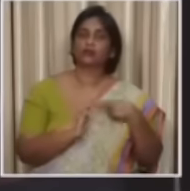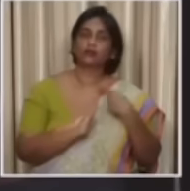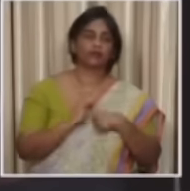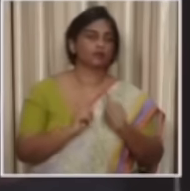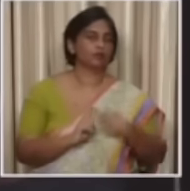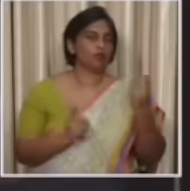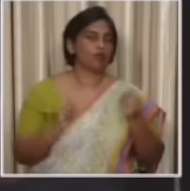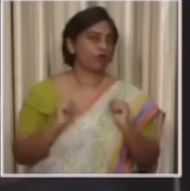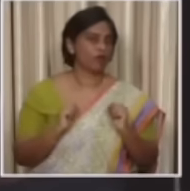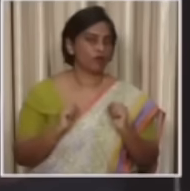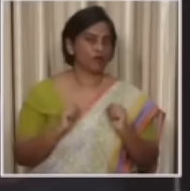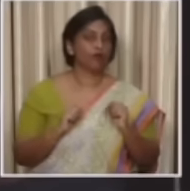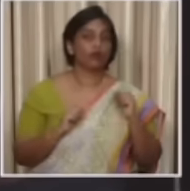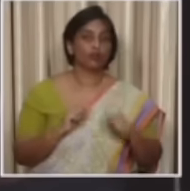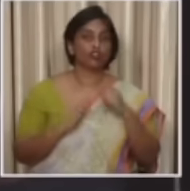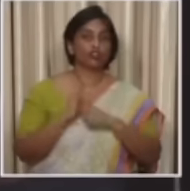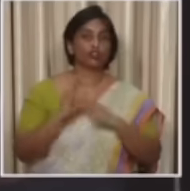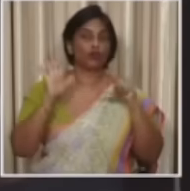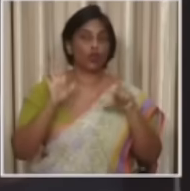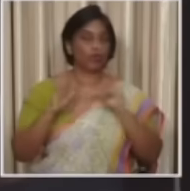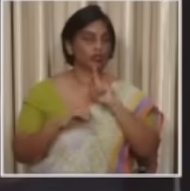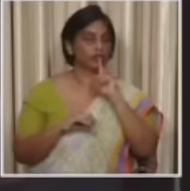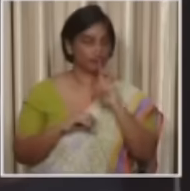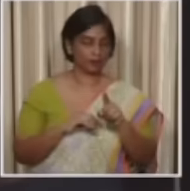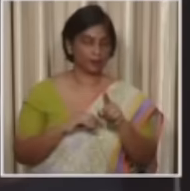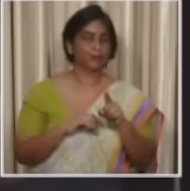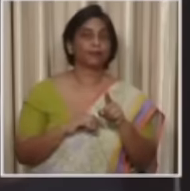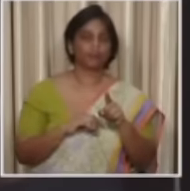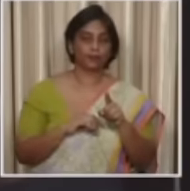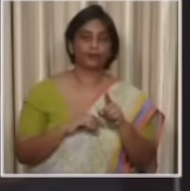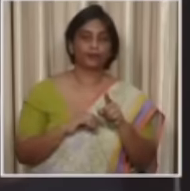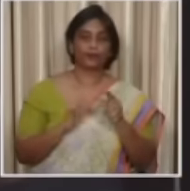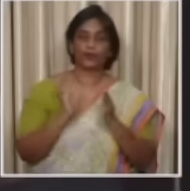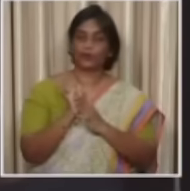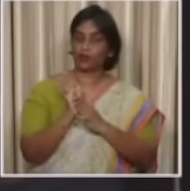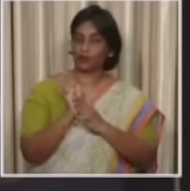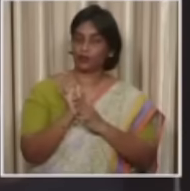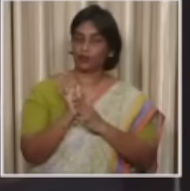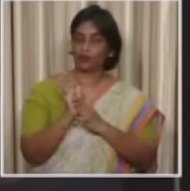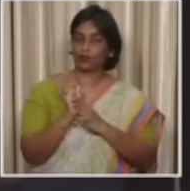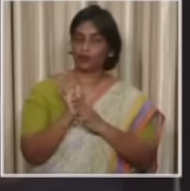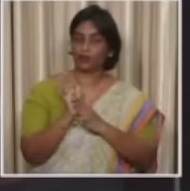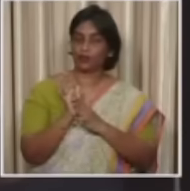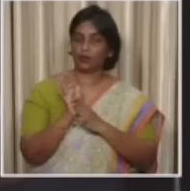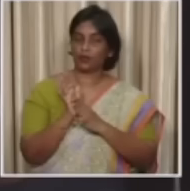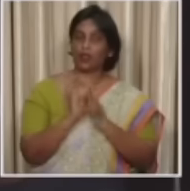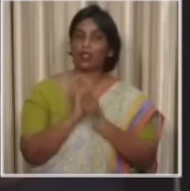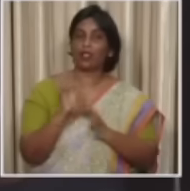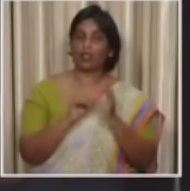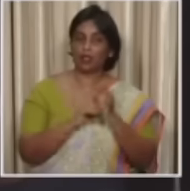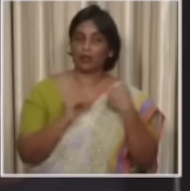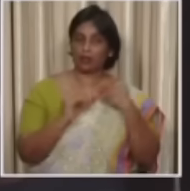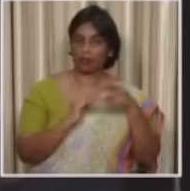දියුණු කරන්නේ කොහොමද? දැන් මේක ජූලි 7 වෙනිදා කිව්වේ අපේ මදුර විතාන මන්ත්‍රීතුමා අපේ